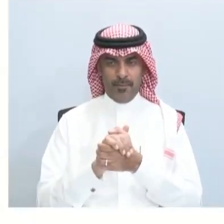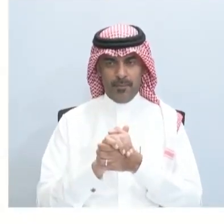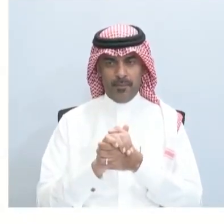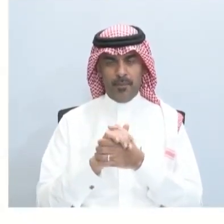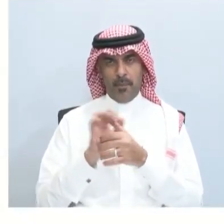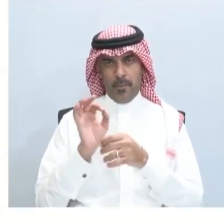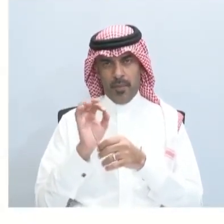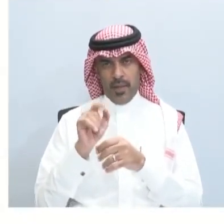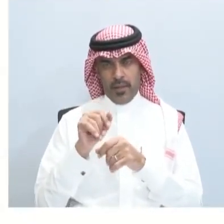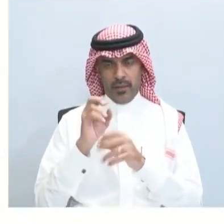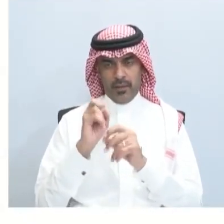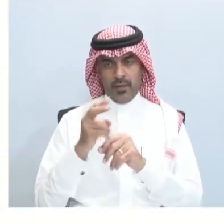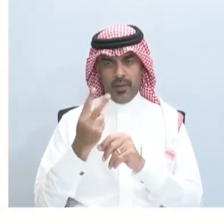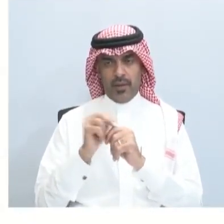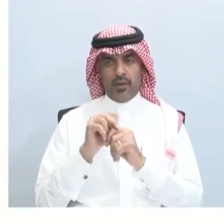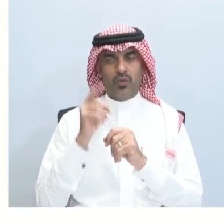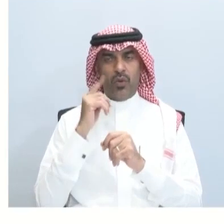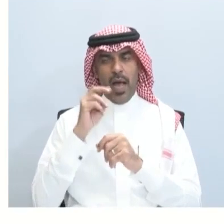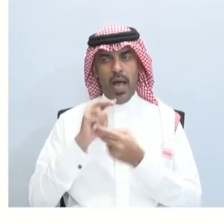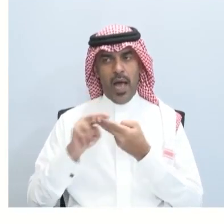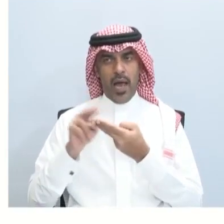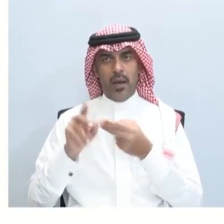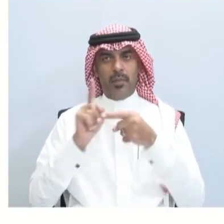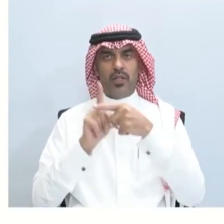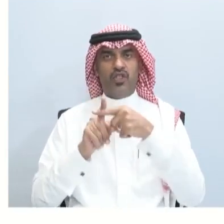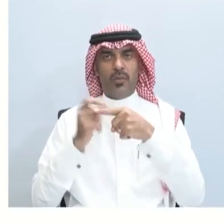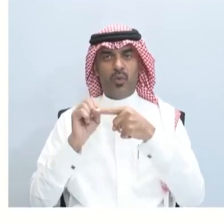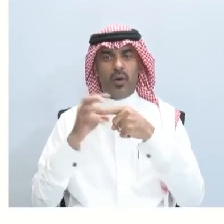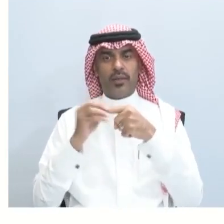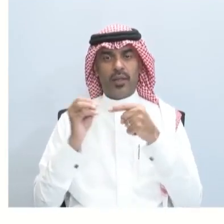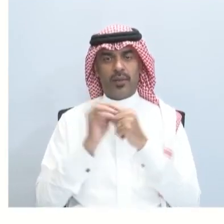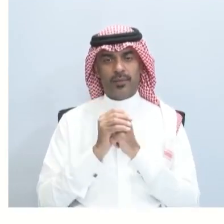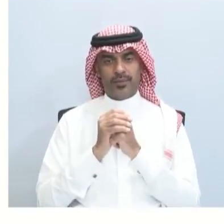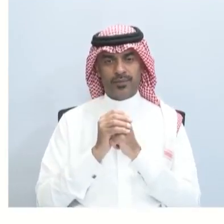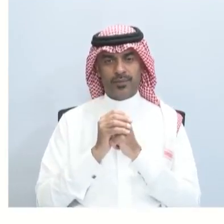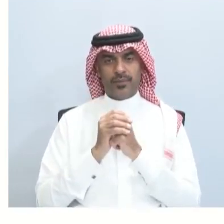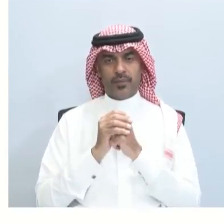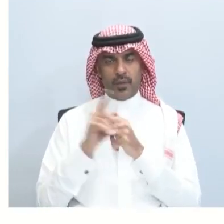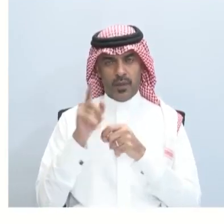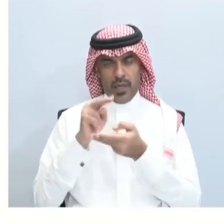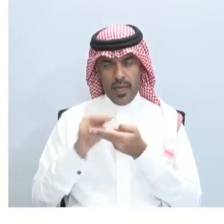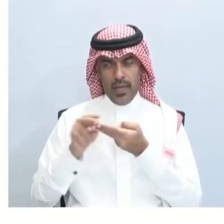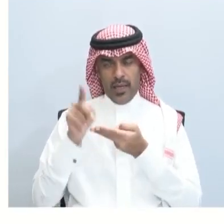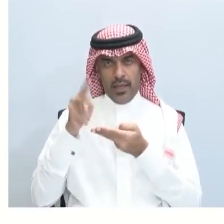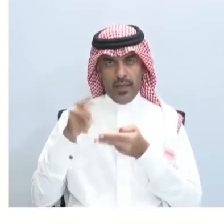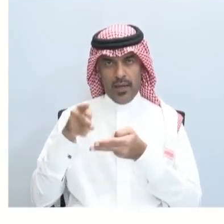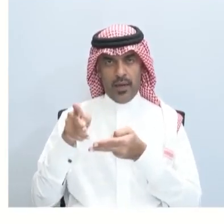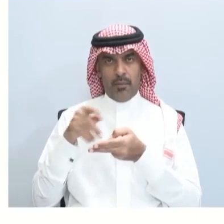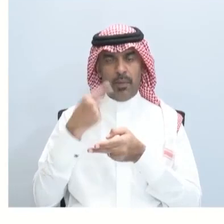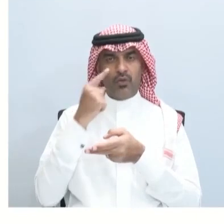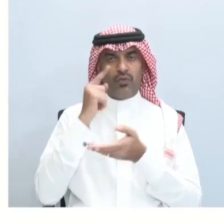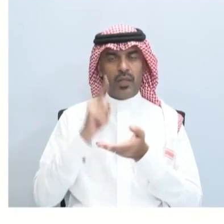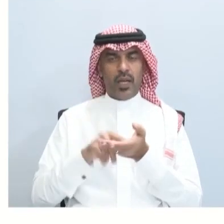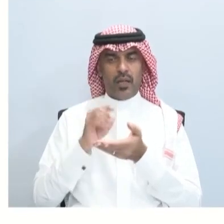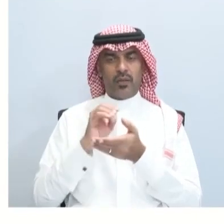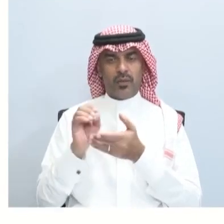مثالان حل المتباينات بالجمع والطرح حل المتباينتين الاتيتين ثم تحقق من صحه الحل لدينا